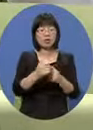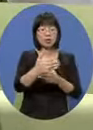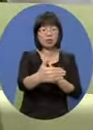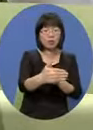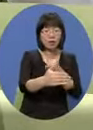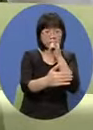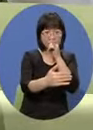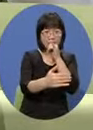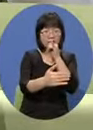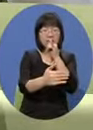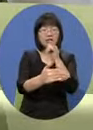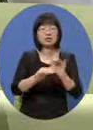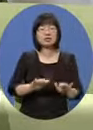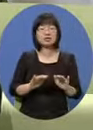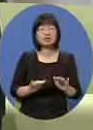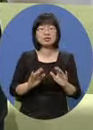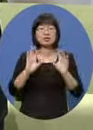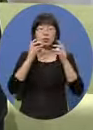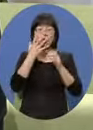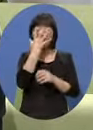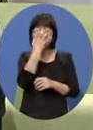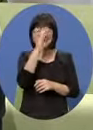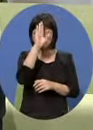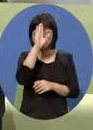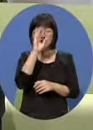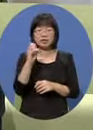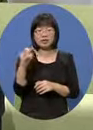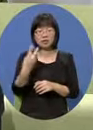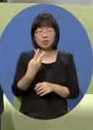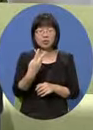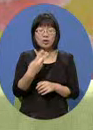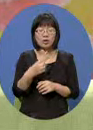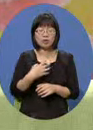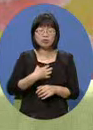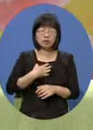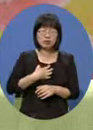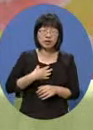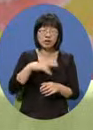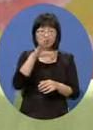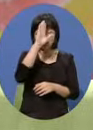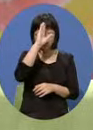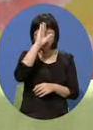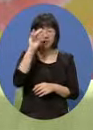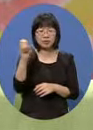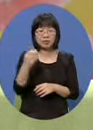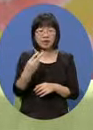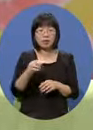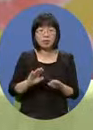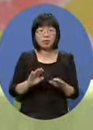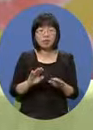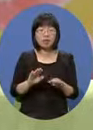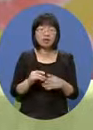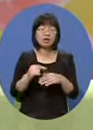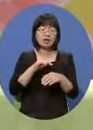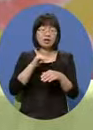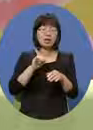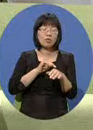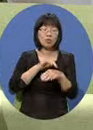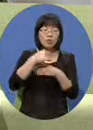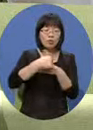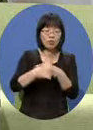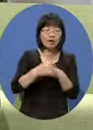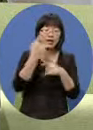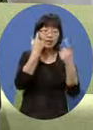이렇게 됐을 때는 흔히 이제 소아 우울장애, 불안장애 그리고 흔히 PTSD라고 얘기하는 뭐 외상후 스트레스 증후군